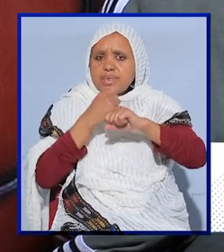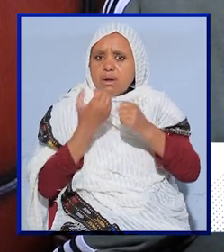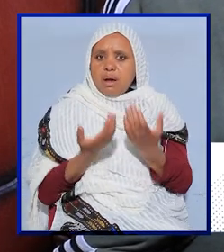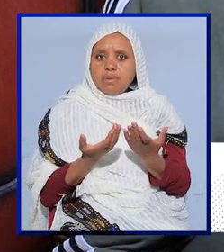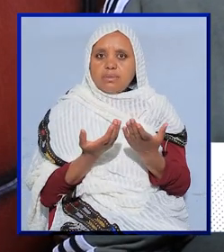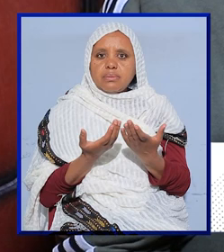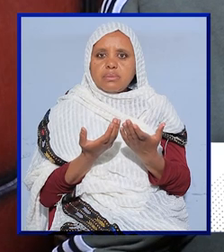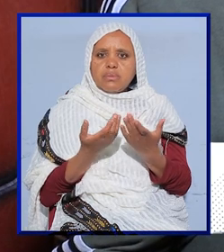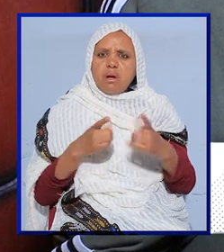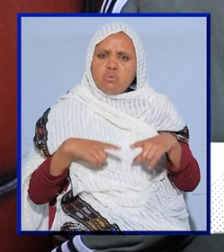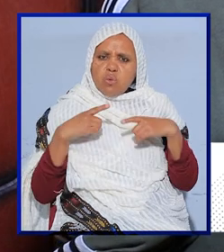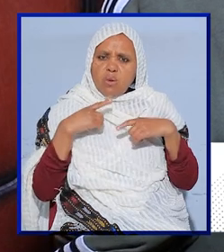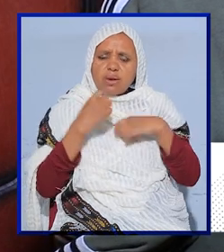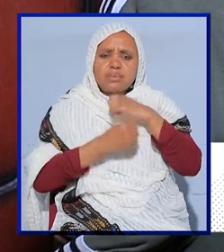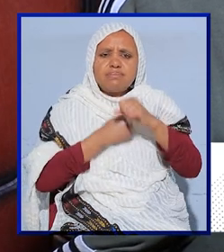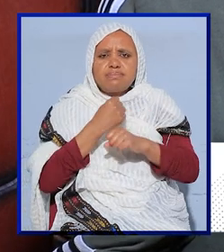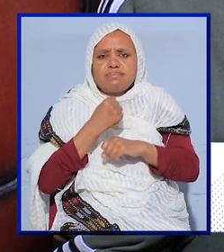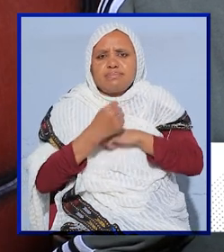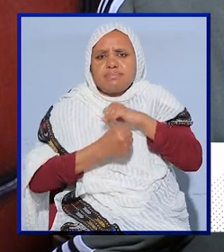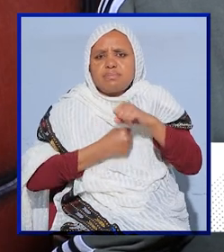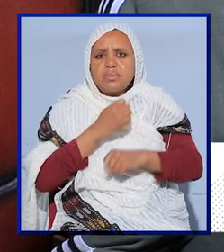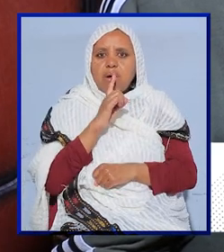በስቃይ አኗኗሯ ስቃይ ነው